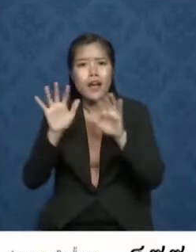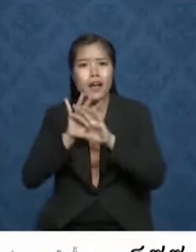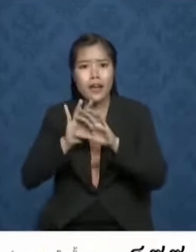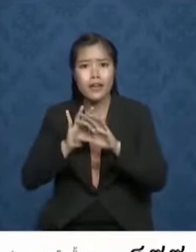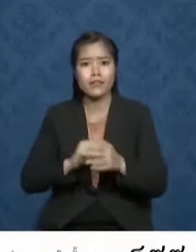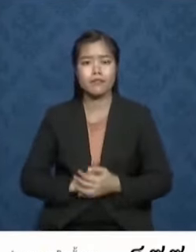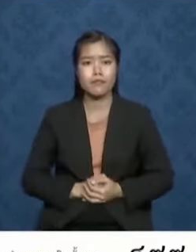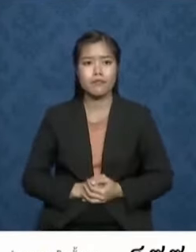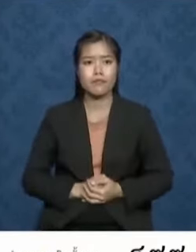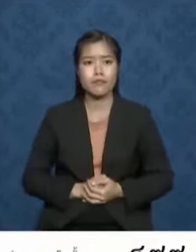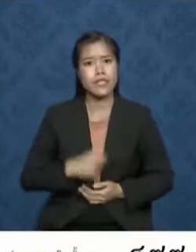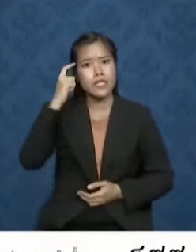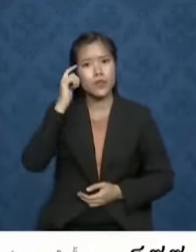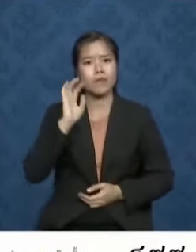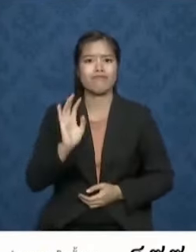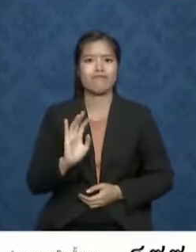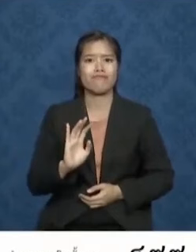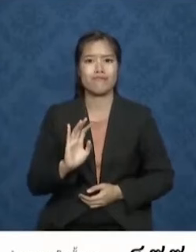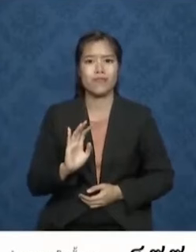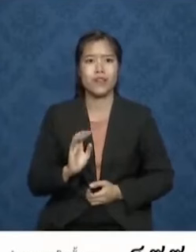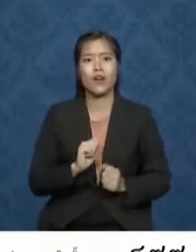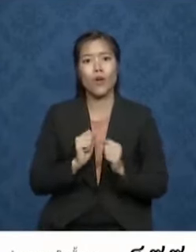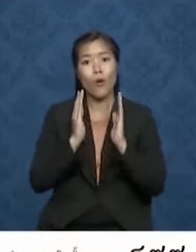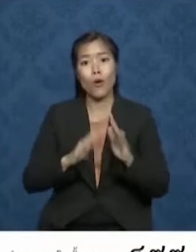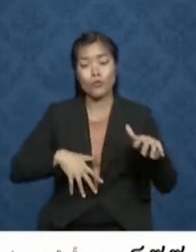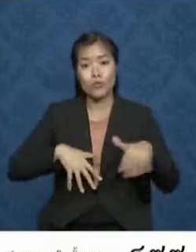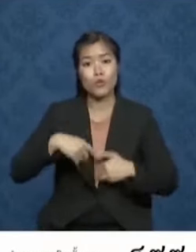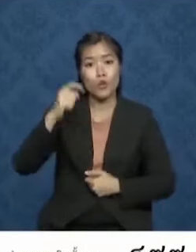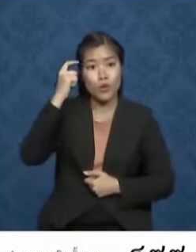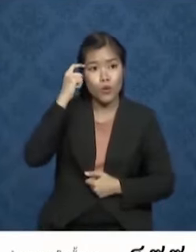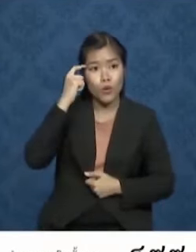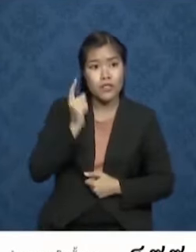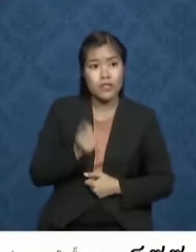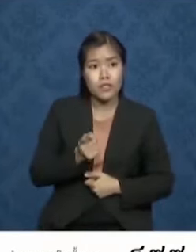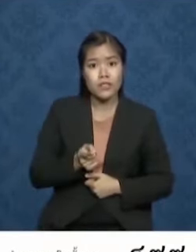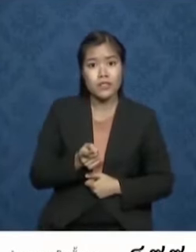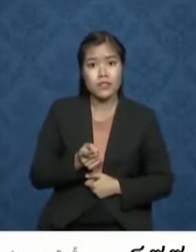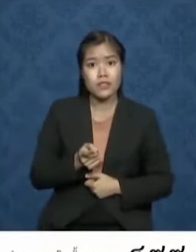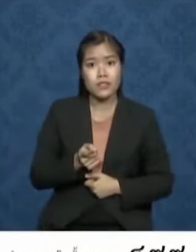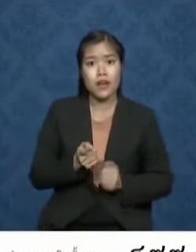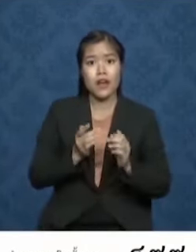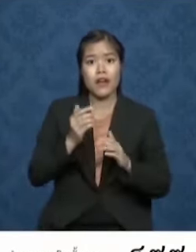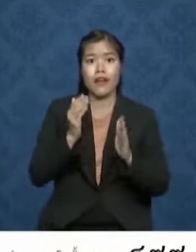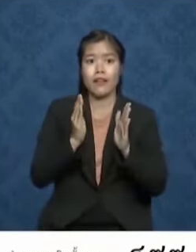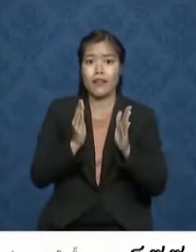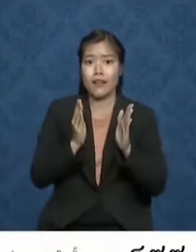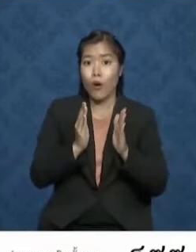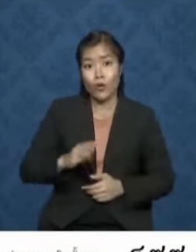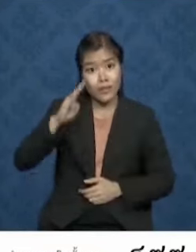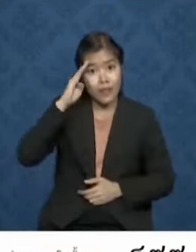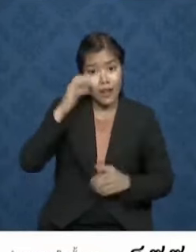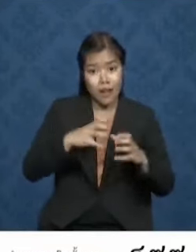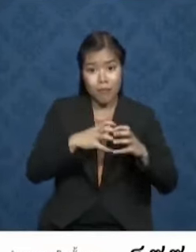มันไม่สมควรอย่างยิ่งครับกลัวคนจะรู้หรอครับว่าอันที่จริงแล้วเราไม่จะจำเป็นต้องมีจำนวนทหารเยอะอย่างที่เป็น